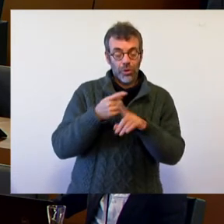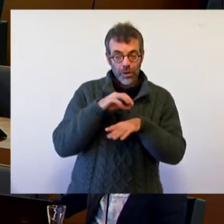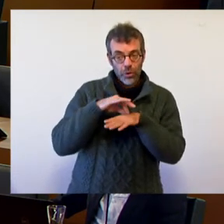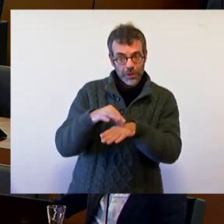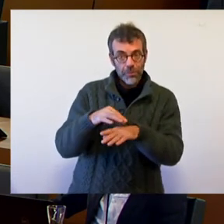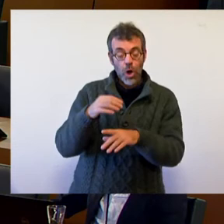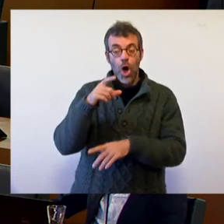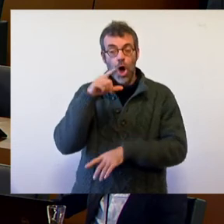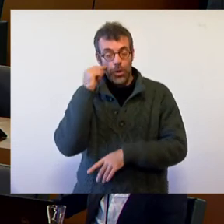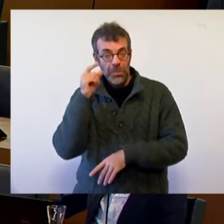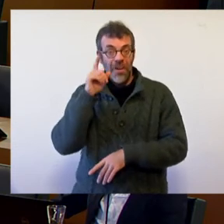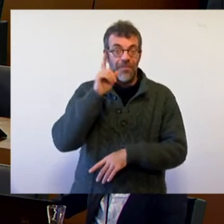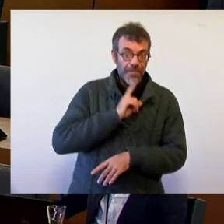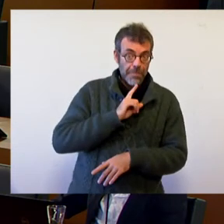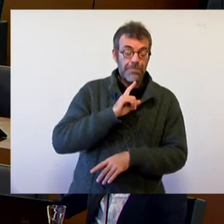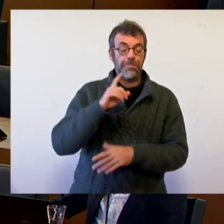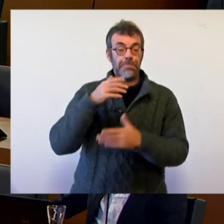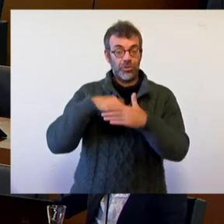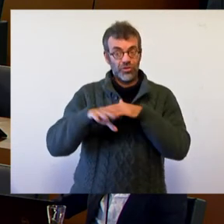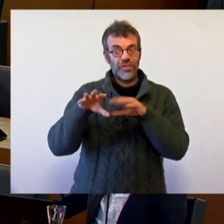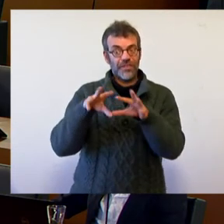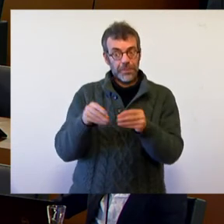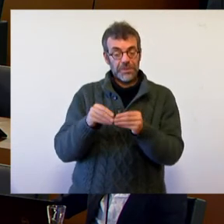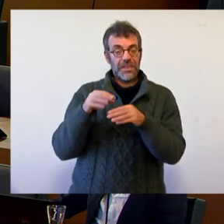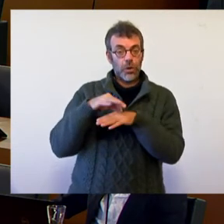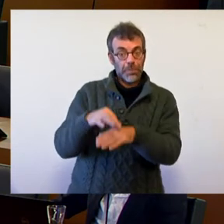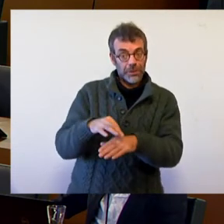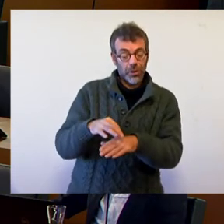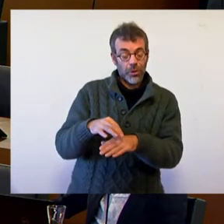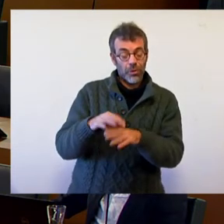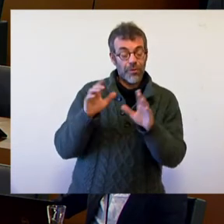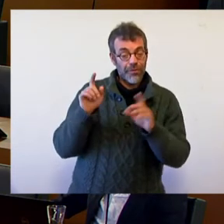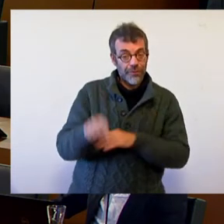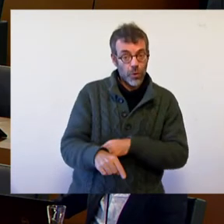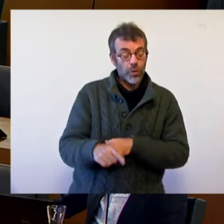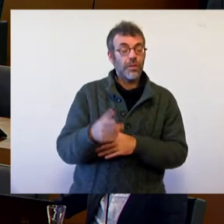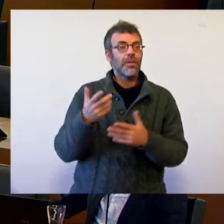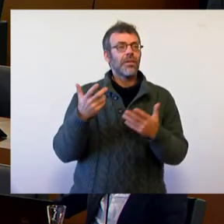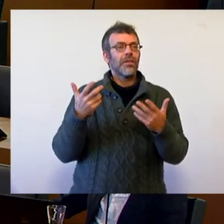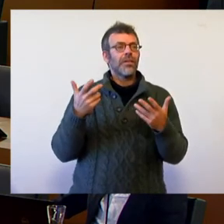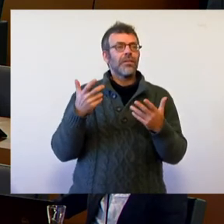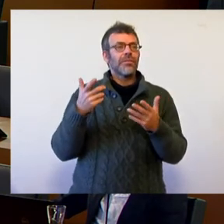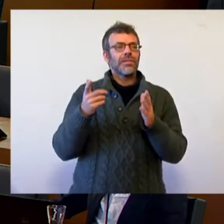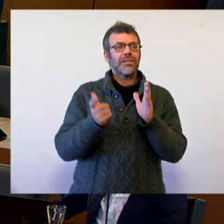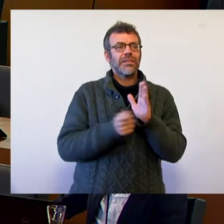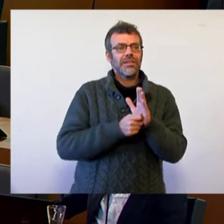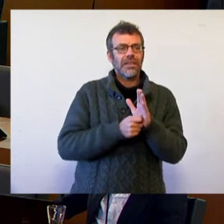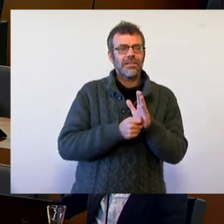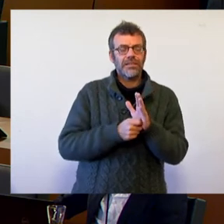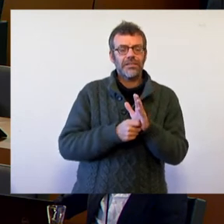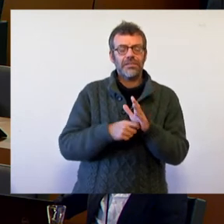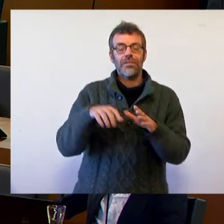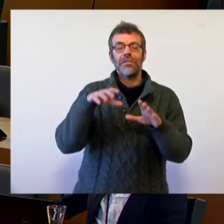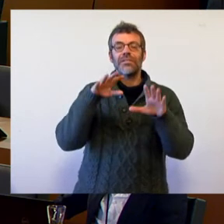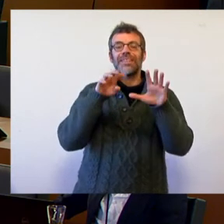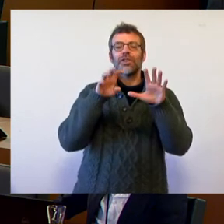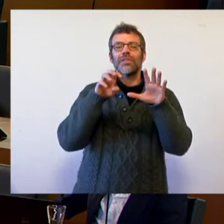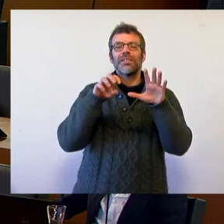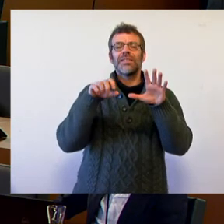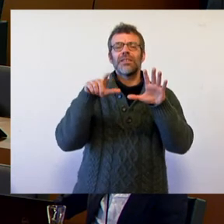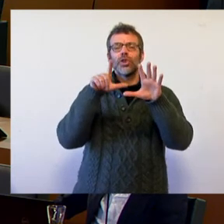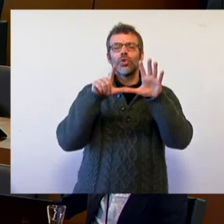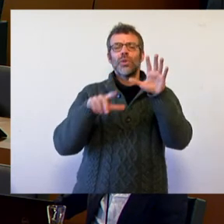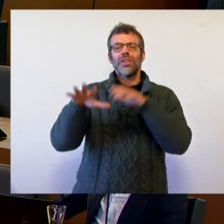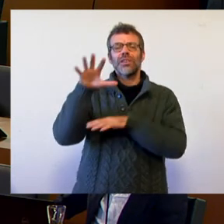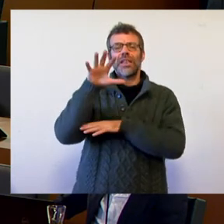1970, 24% des femmes qui avaient deux enfants travaillaient. En 1990, elles étaient 75%. Et on